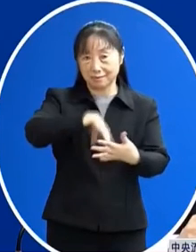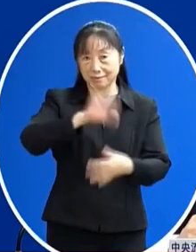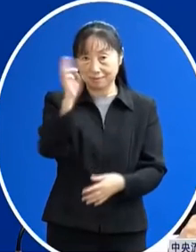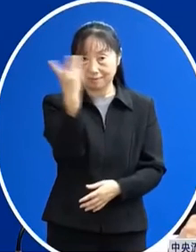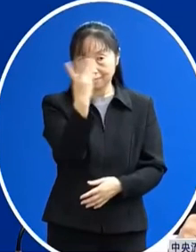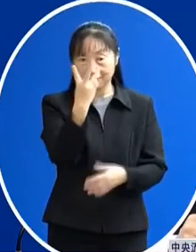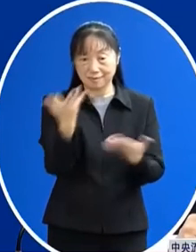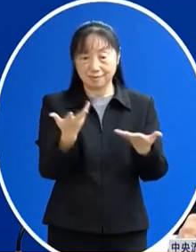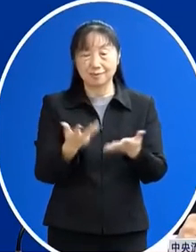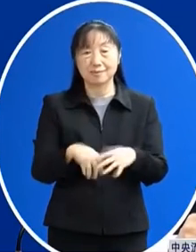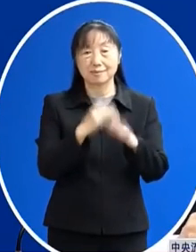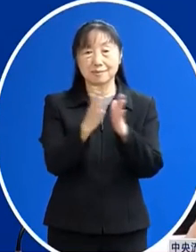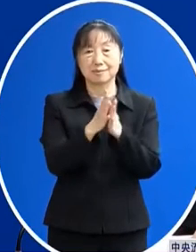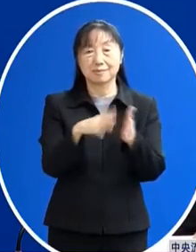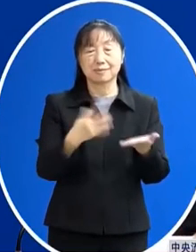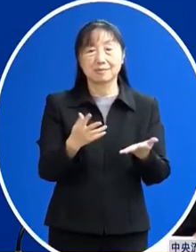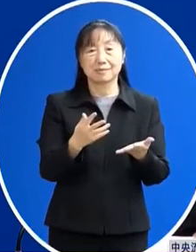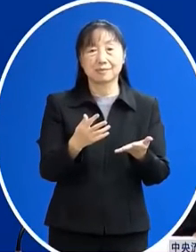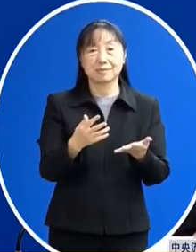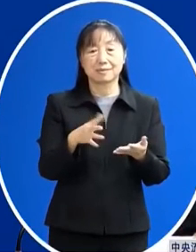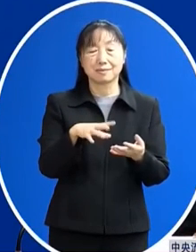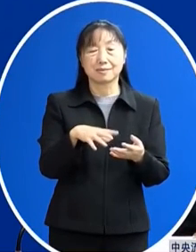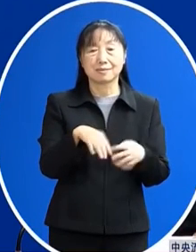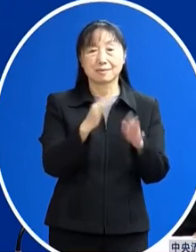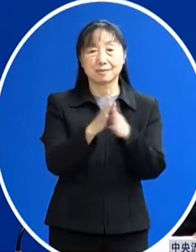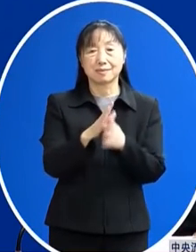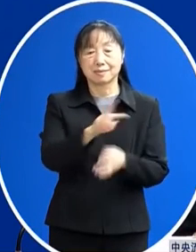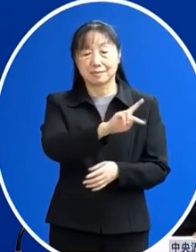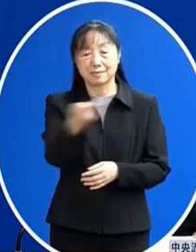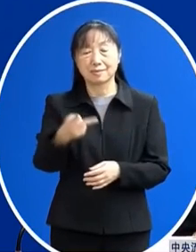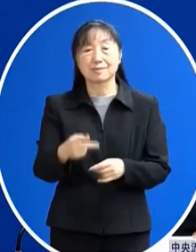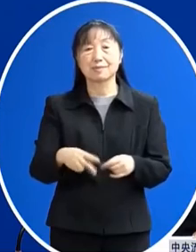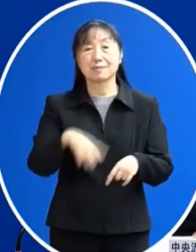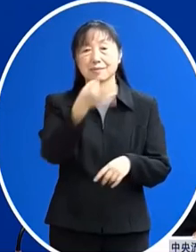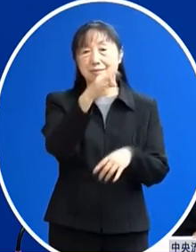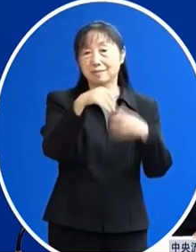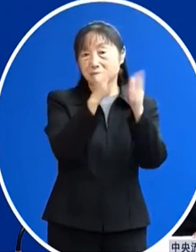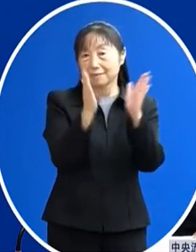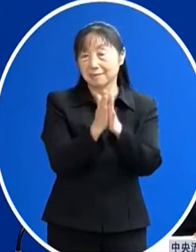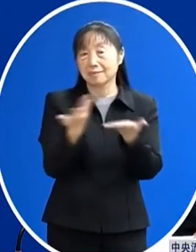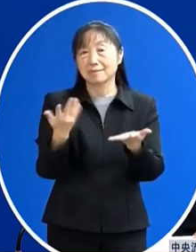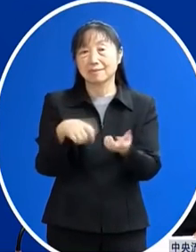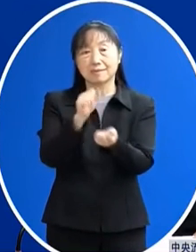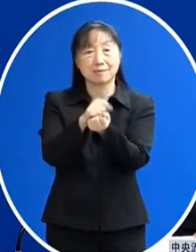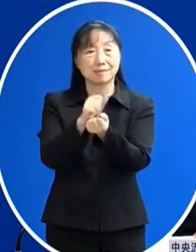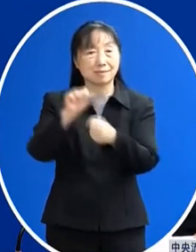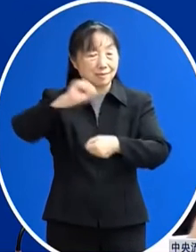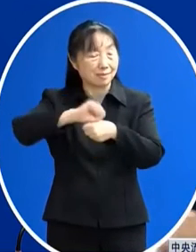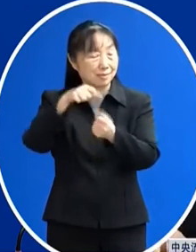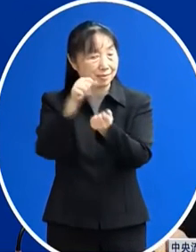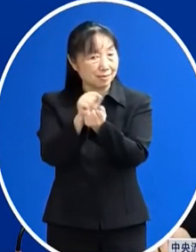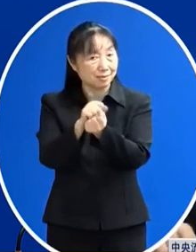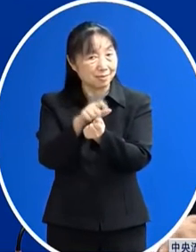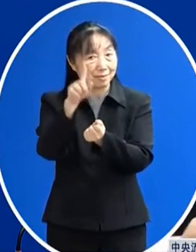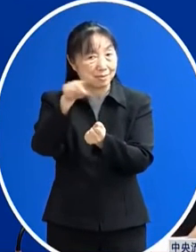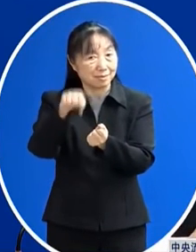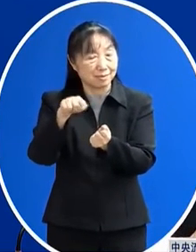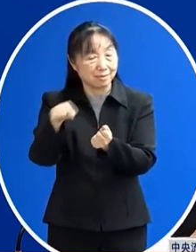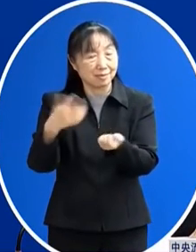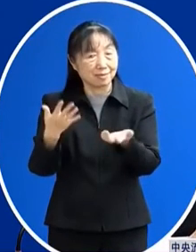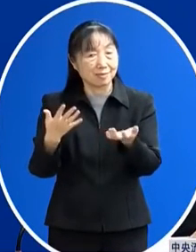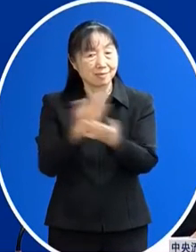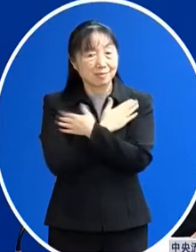事件都已经被移到我们刚刚那个前都诺贝尔对不起被加贝尔幼儿园那张图里